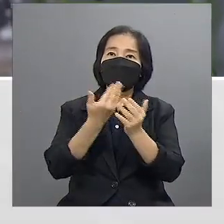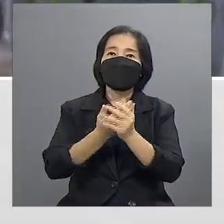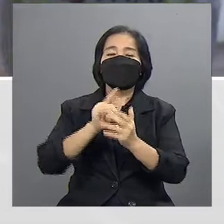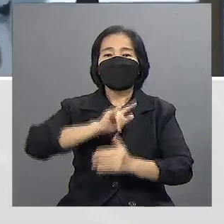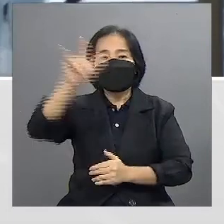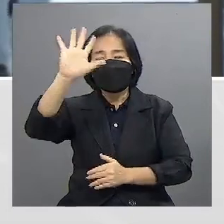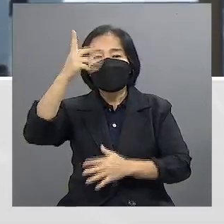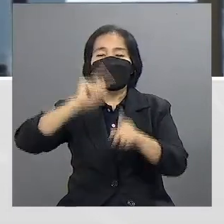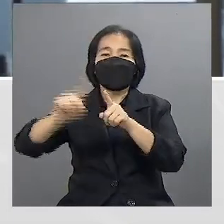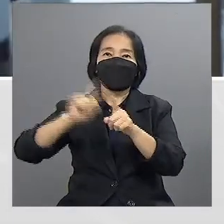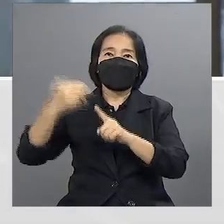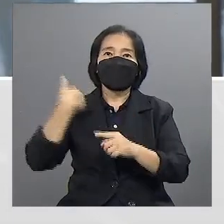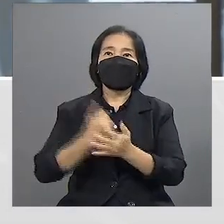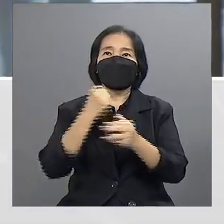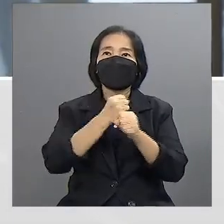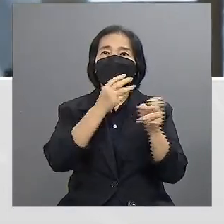ข Pitch embarrassing lamp